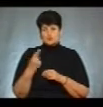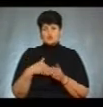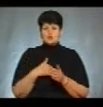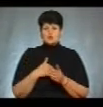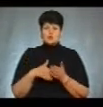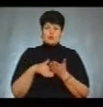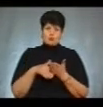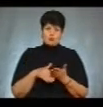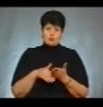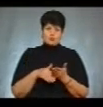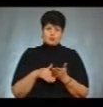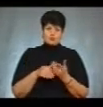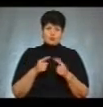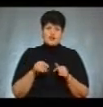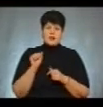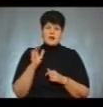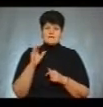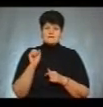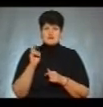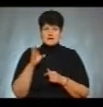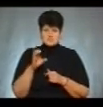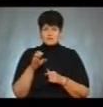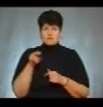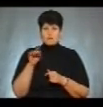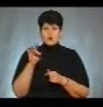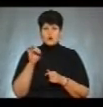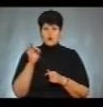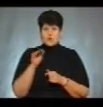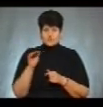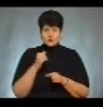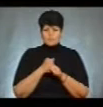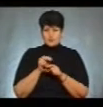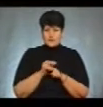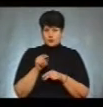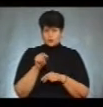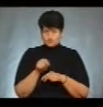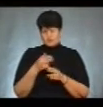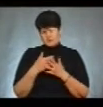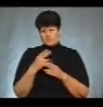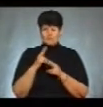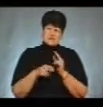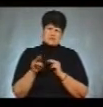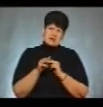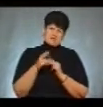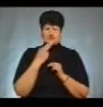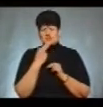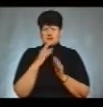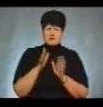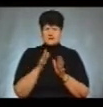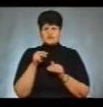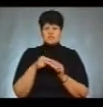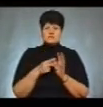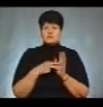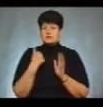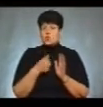допомогою підрядників «Аварспроф» здійснювала тут ремонт. Приблизно в кінці травня, в червні